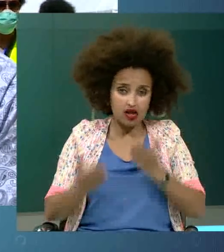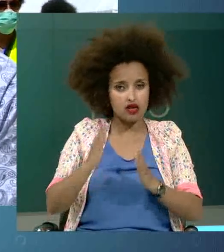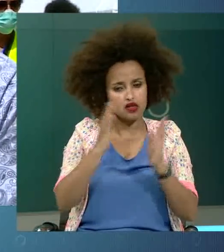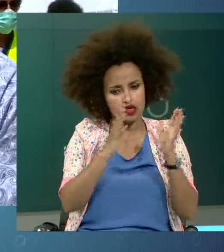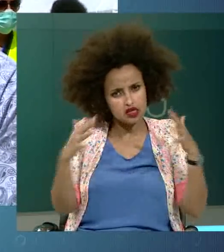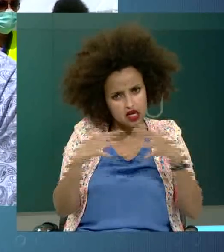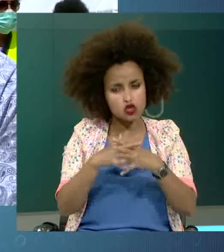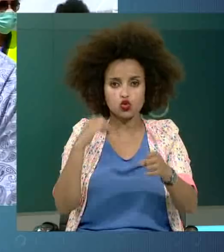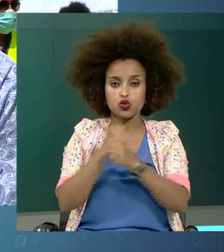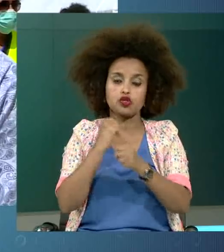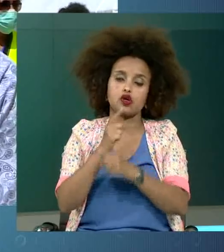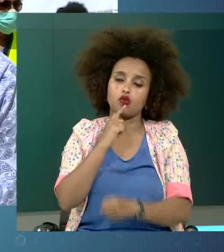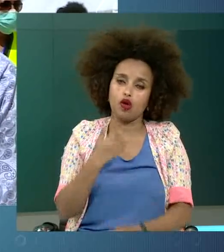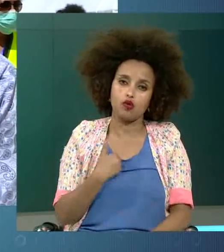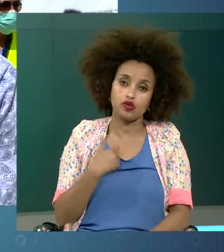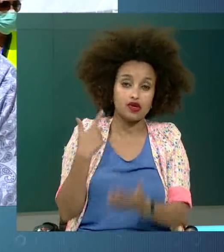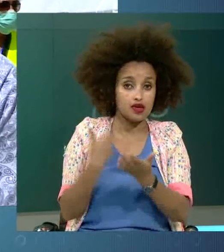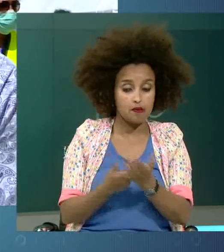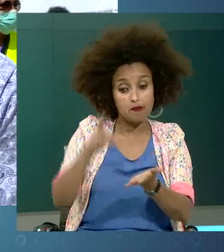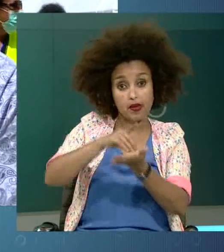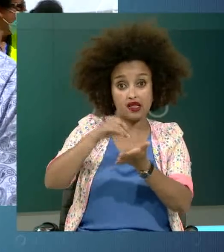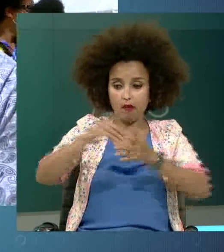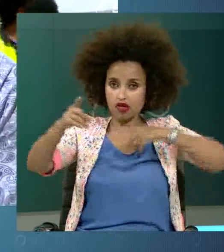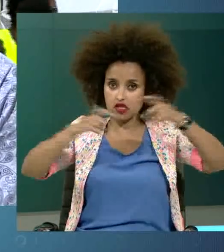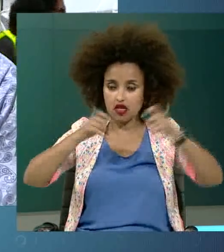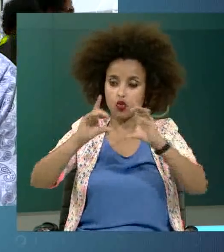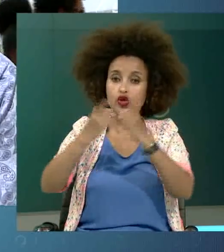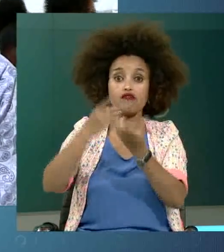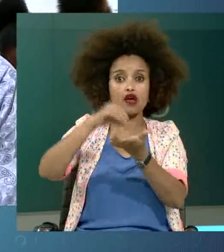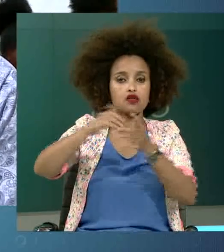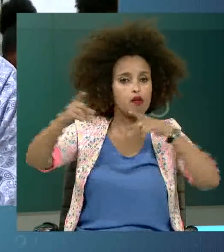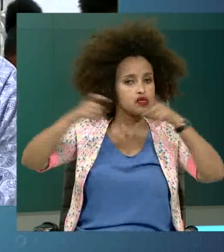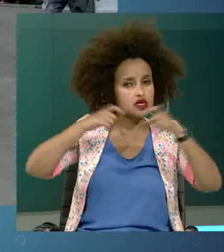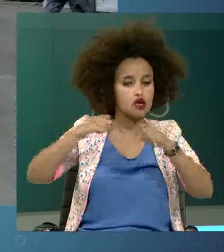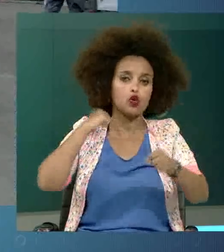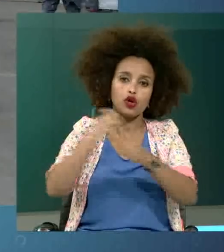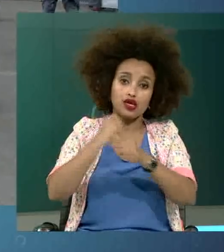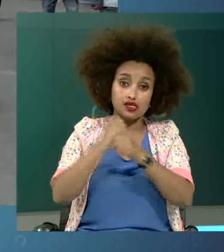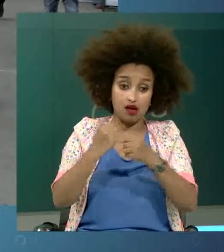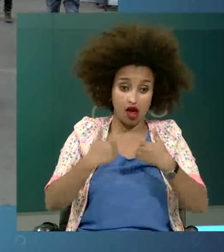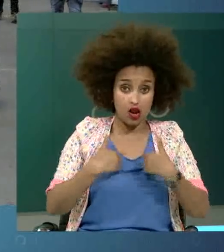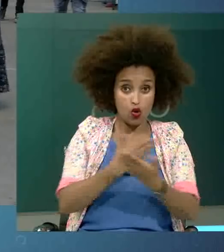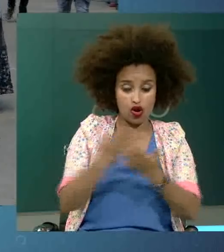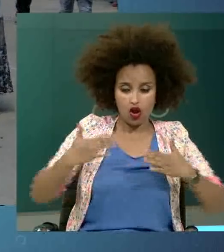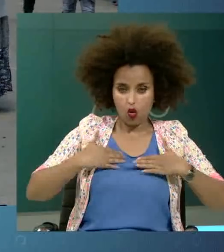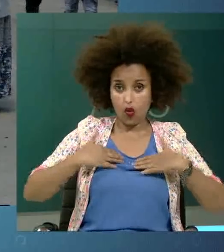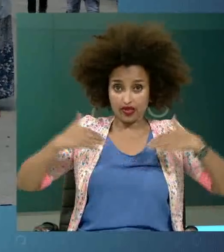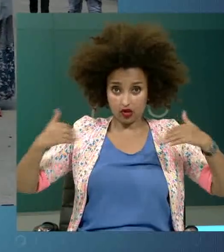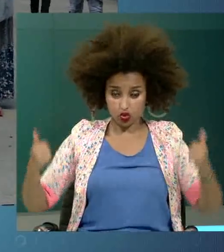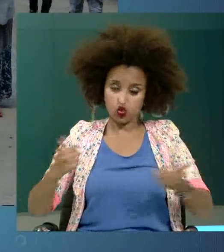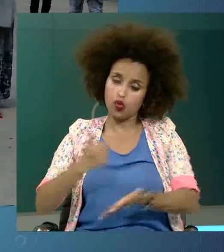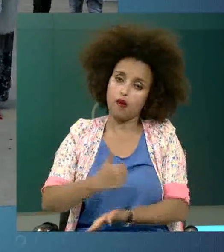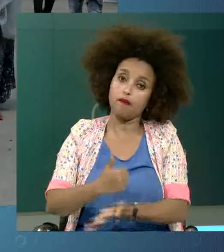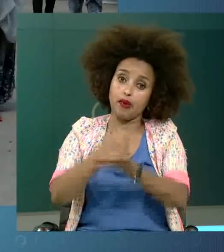እየሰሩ ነው ያሉት። ይሄ የከተማ አስተዳደሩና የክፍለ ከተማ አስተዳደሩ እየሰራ ያለውን ስራ ወጣቶቹ በዚህ ልክ